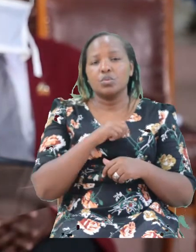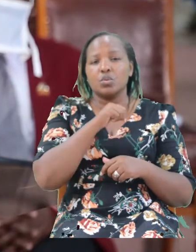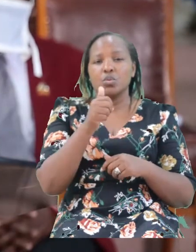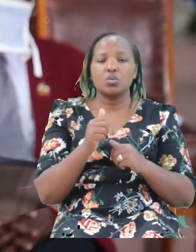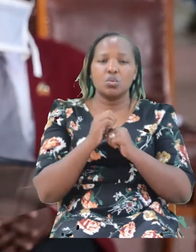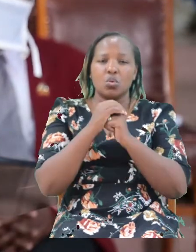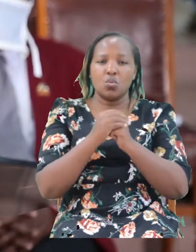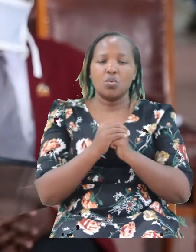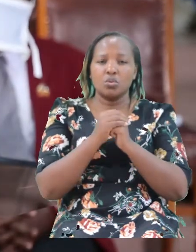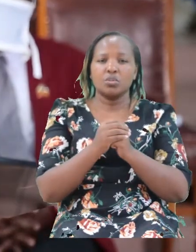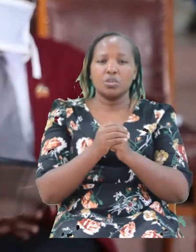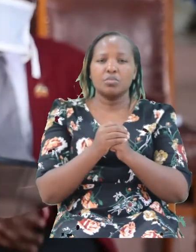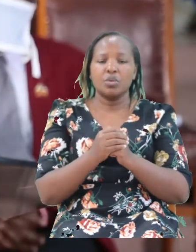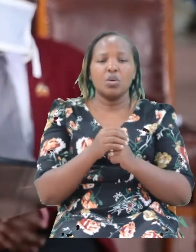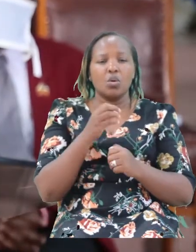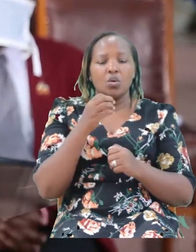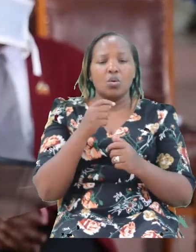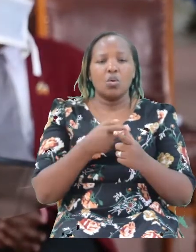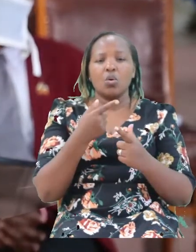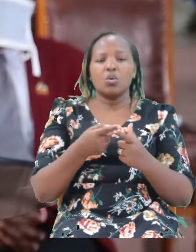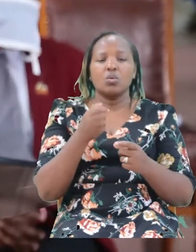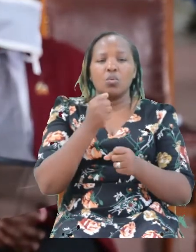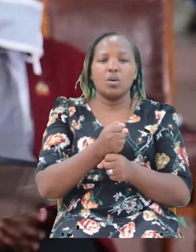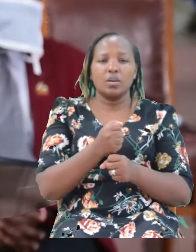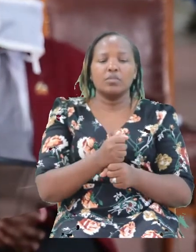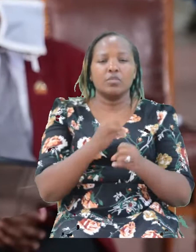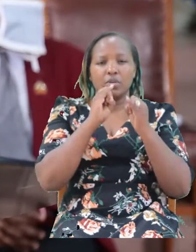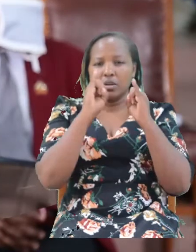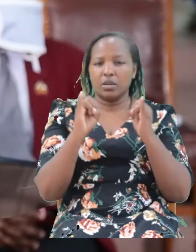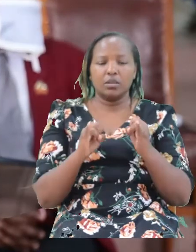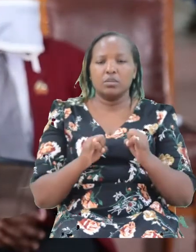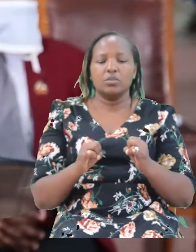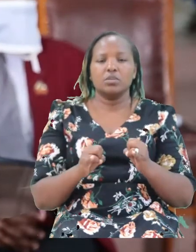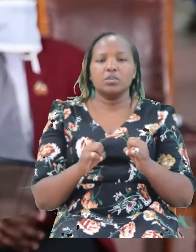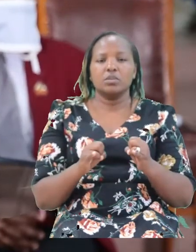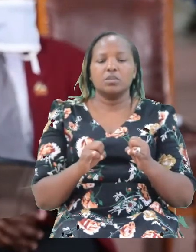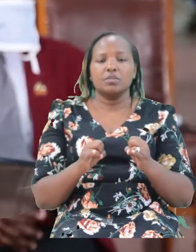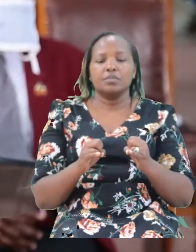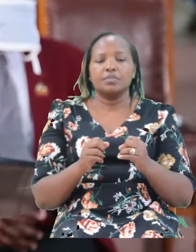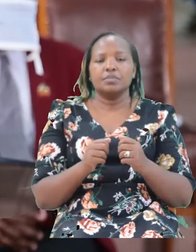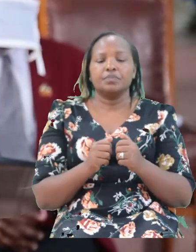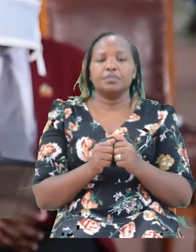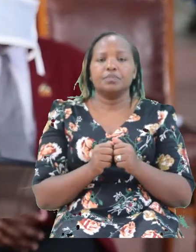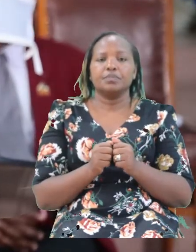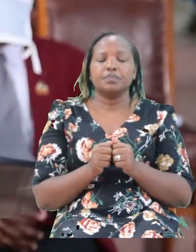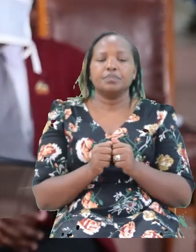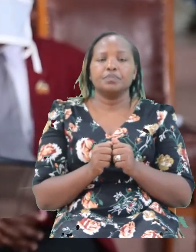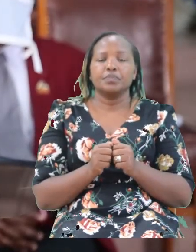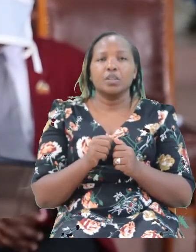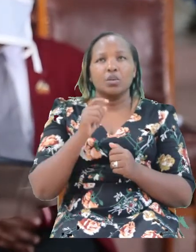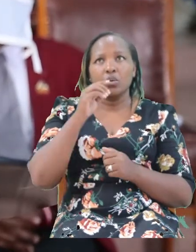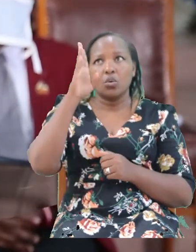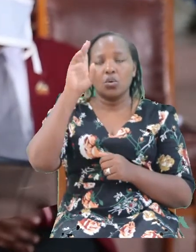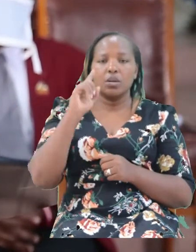abudu ama wakutumikia miungu mingine isipokuwa Mungu wako